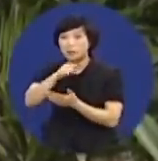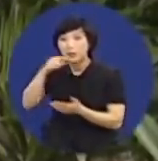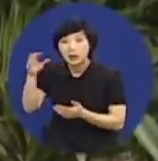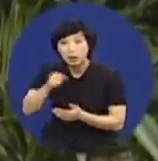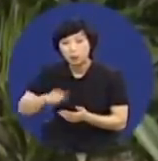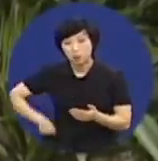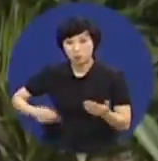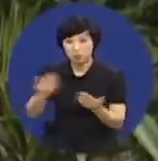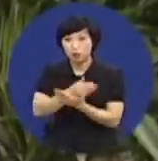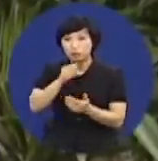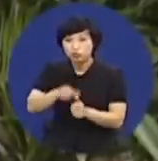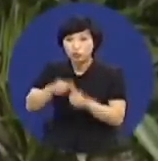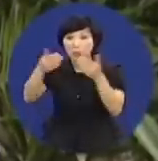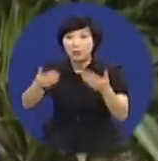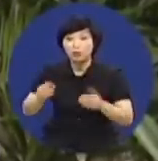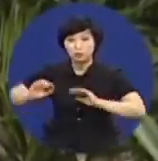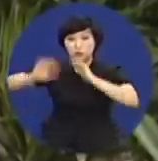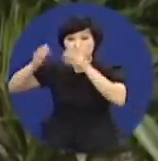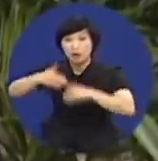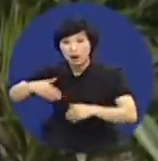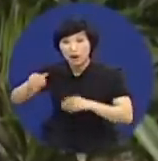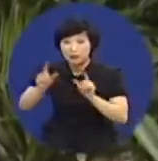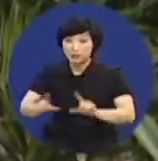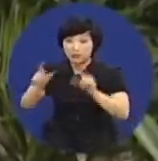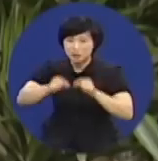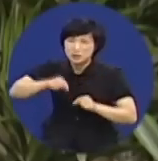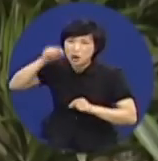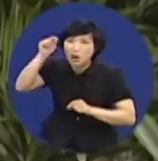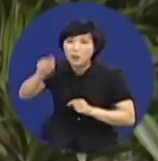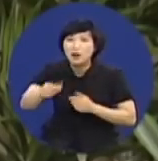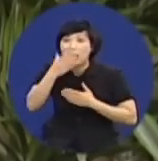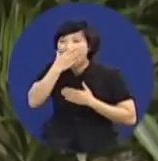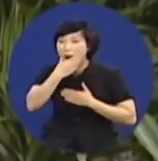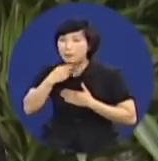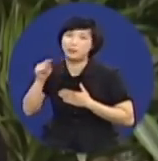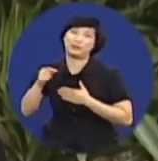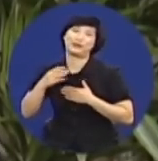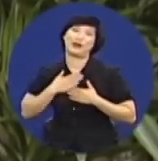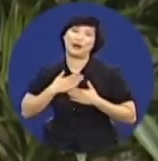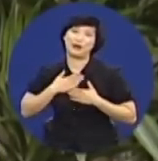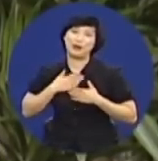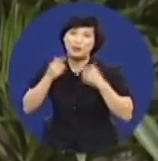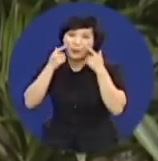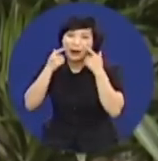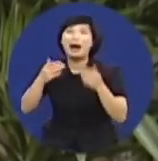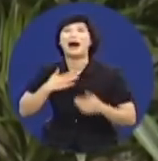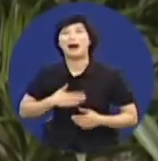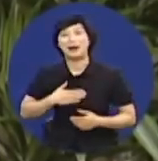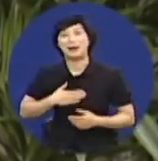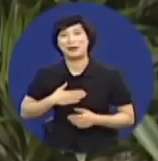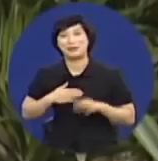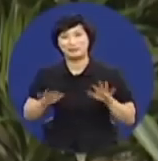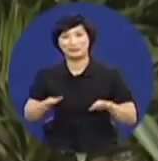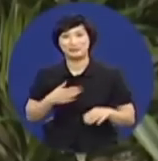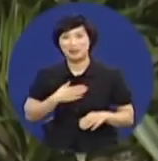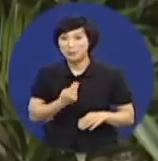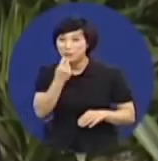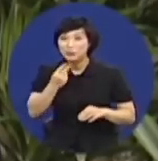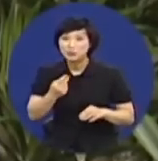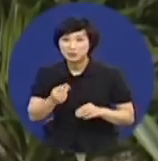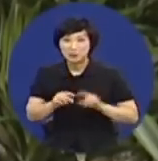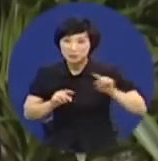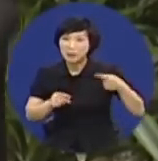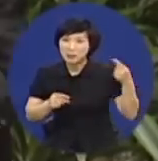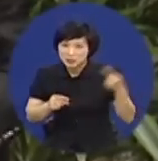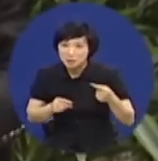イエスの血によって悔い改め救われ、天国にいて永遠の幸せを 送られることを私のものだ